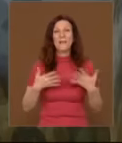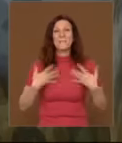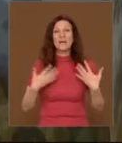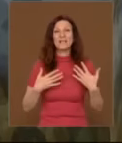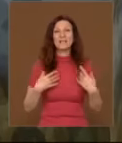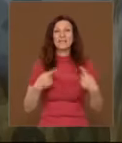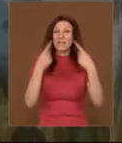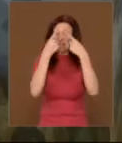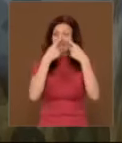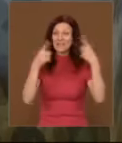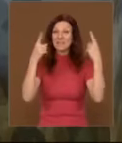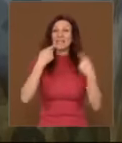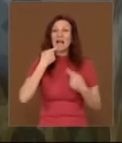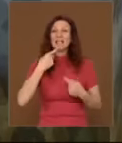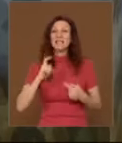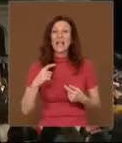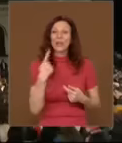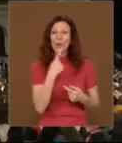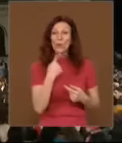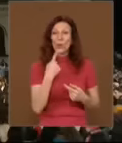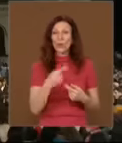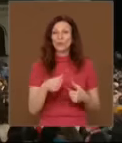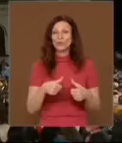света златоустова литургия,